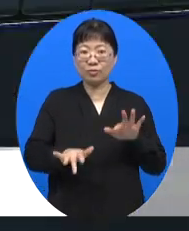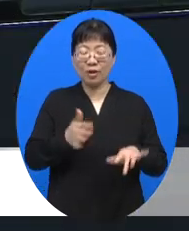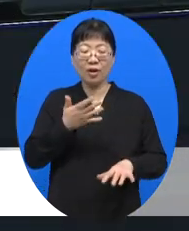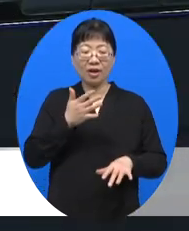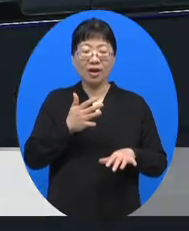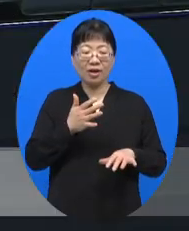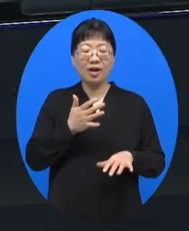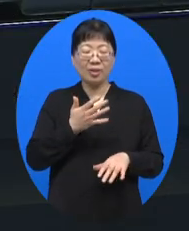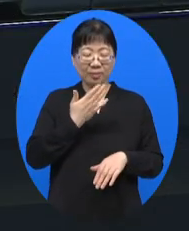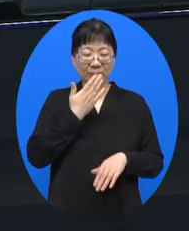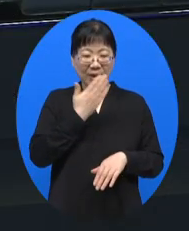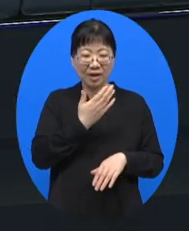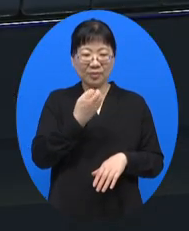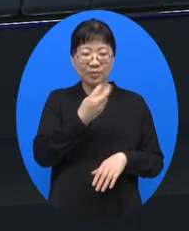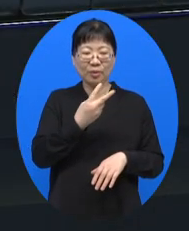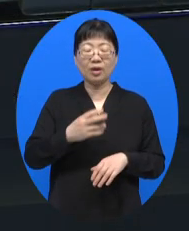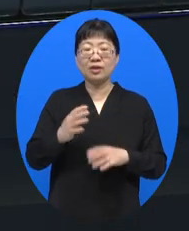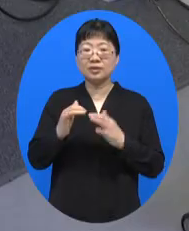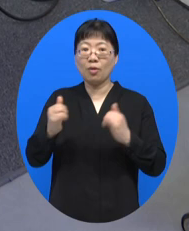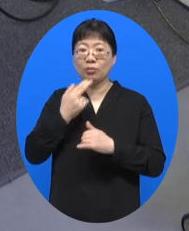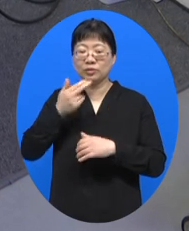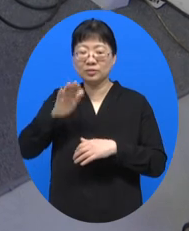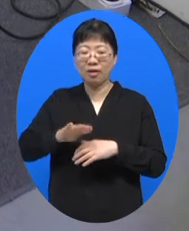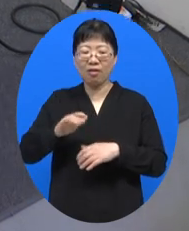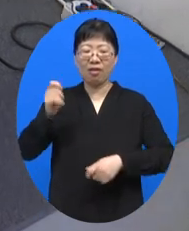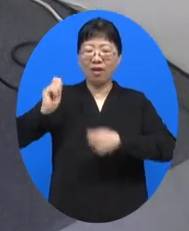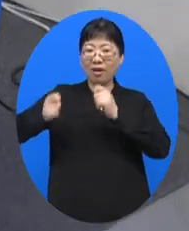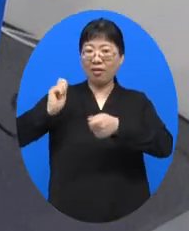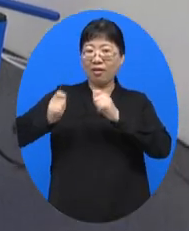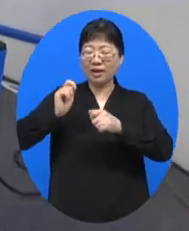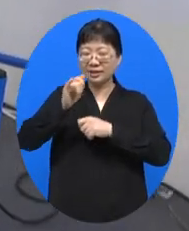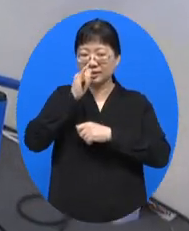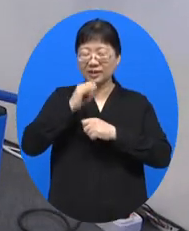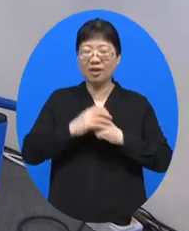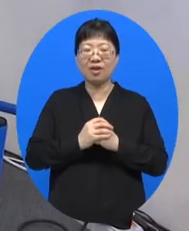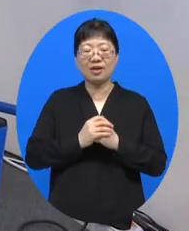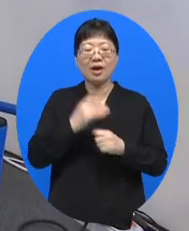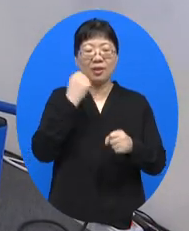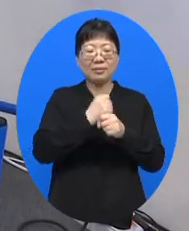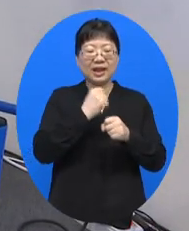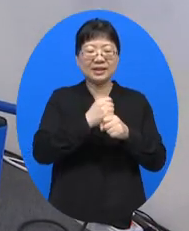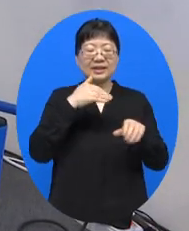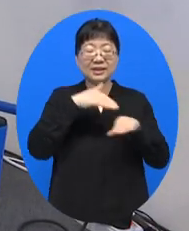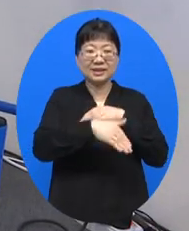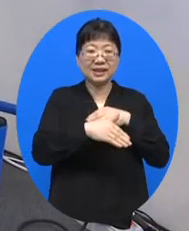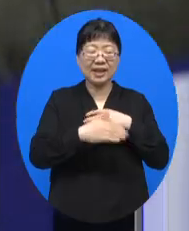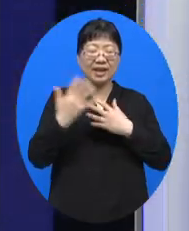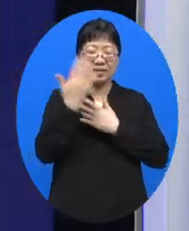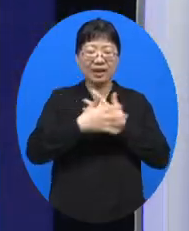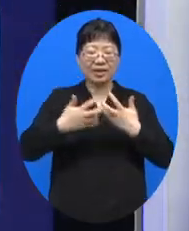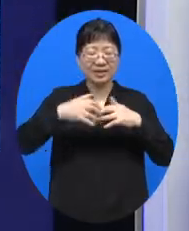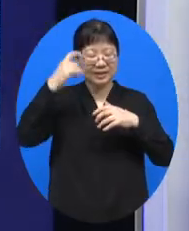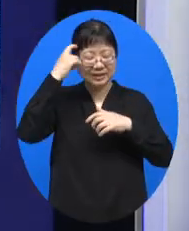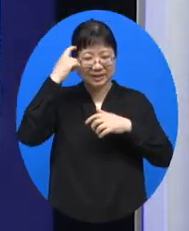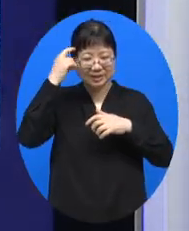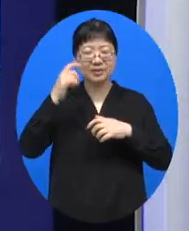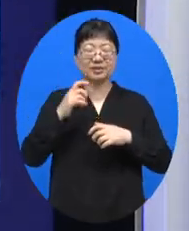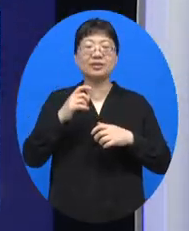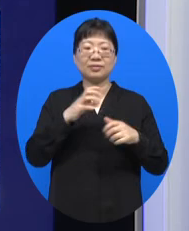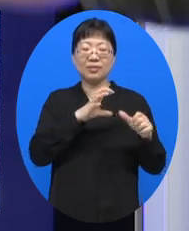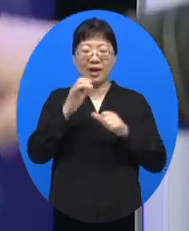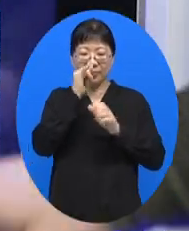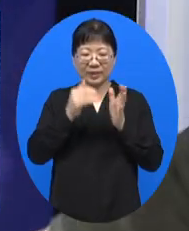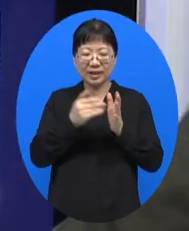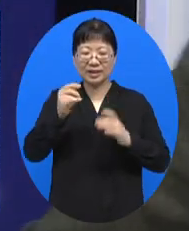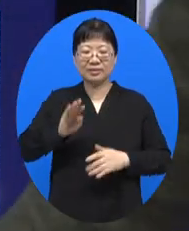스스로 건반을 누르는 피아노와 사람 없이도 현란히 움직이는 드럼체. 생성형 인공지능의 연주입니다. 딥러닝을